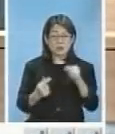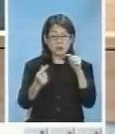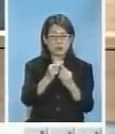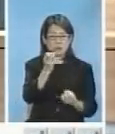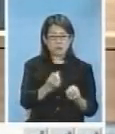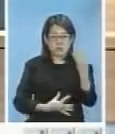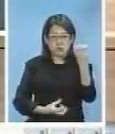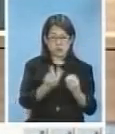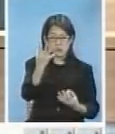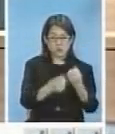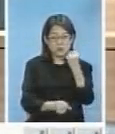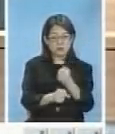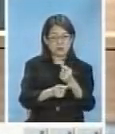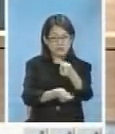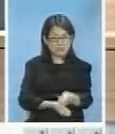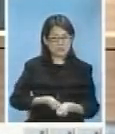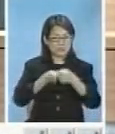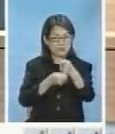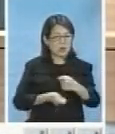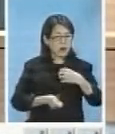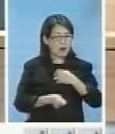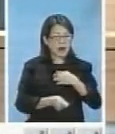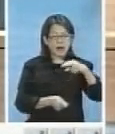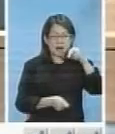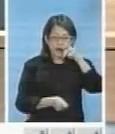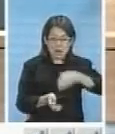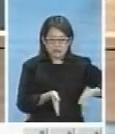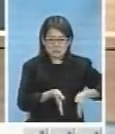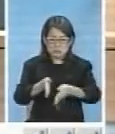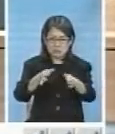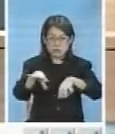การเกษตรและต้องการการชลประทานที่ดีเป็นอย่างยิ่ง